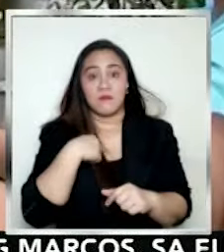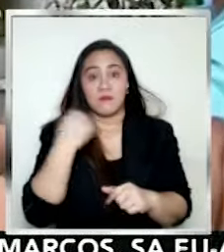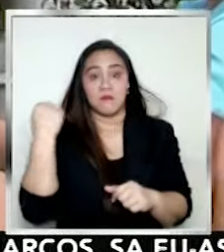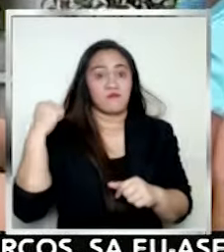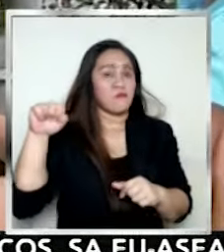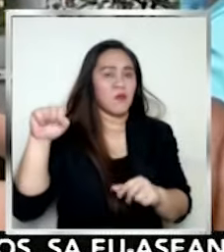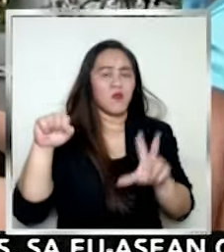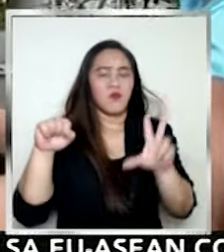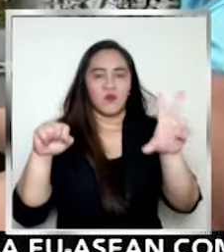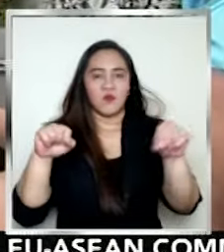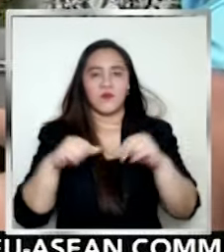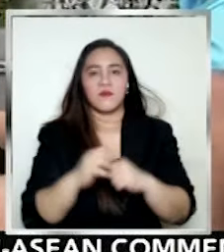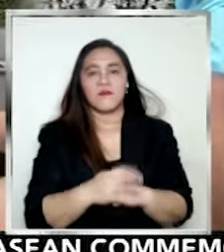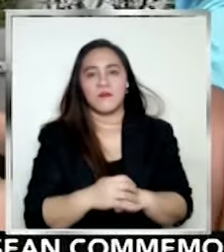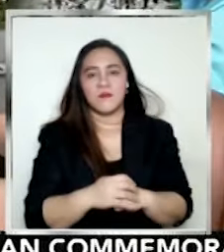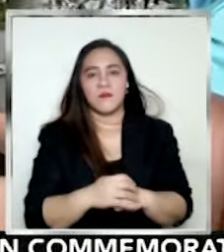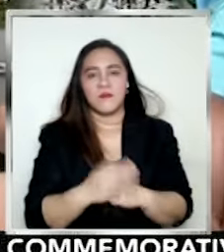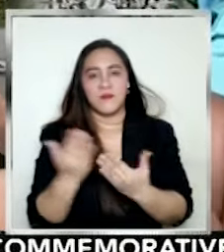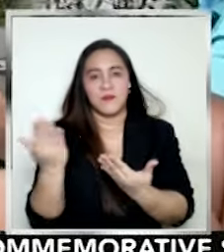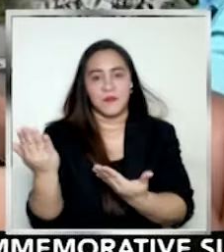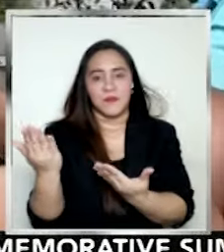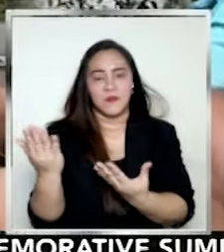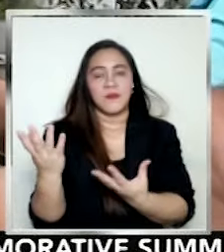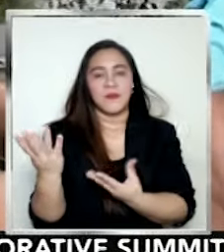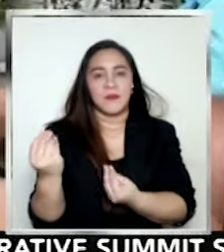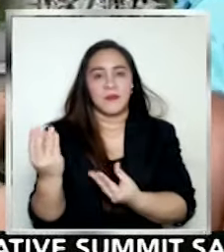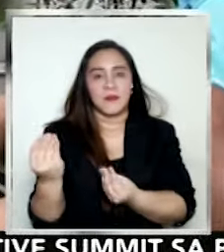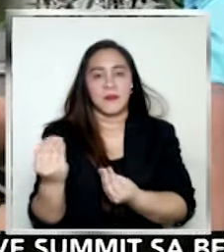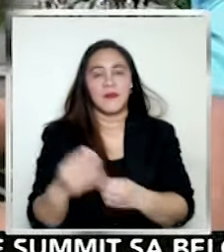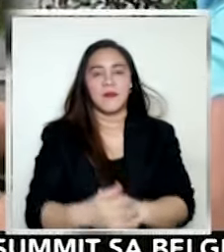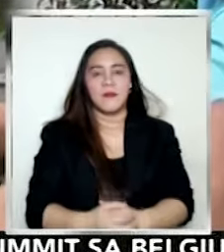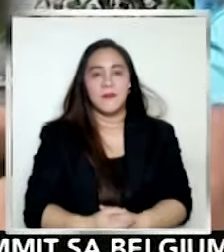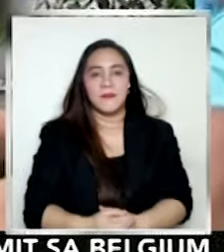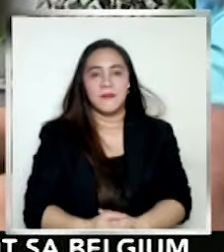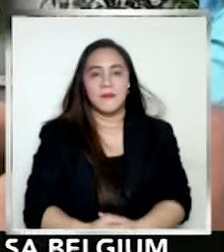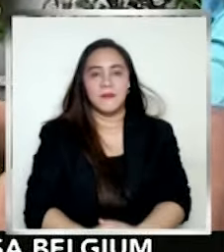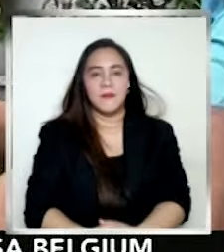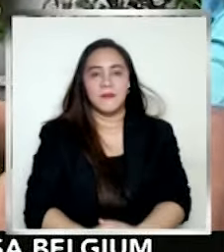sa GMA Integrated News, Salima Refran, nakatutok 24 oras.